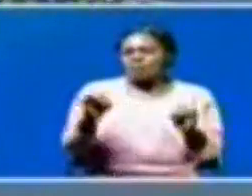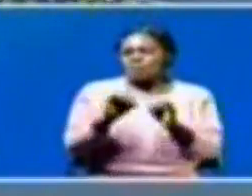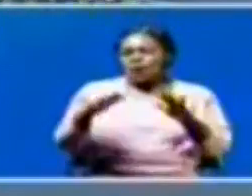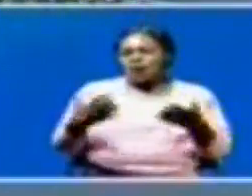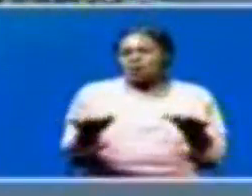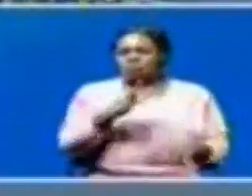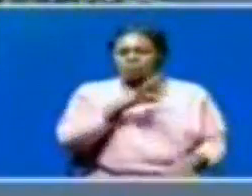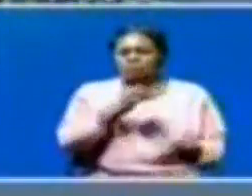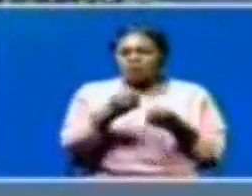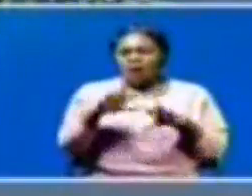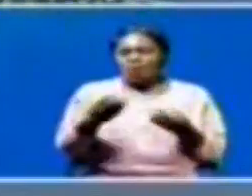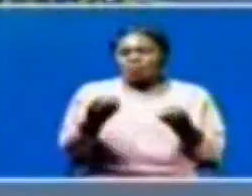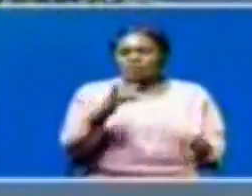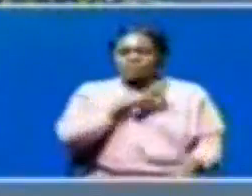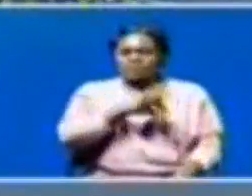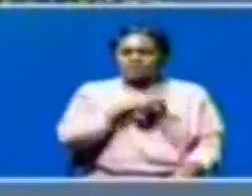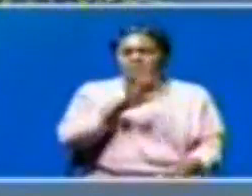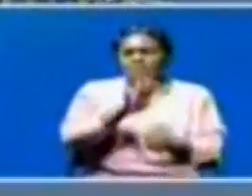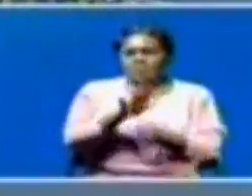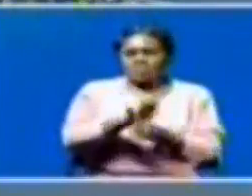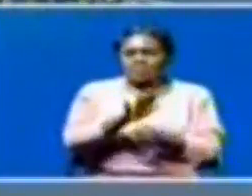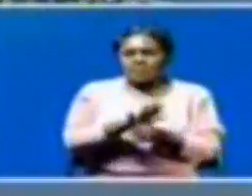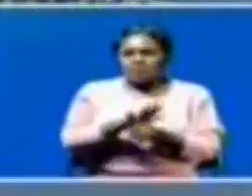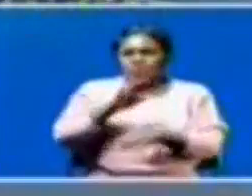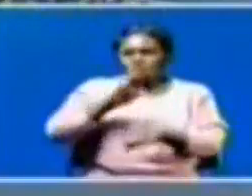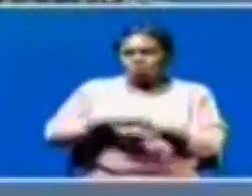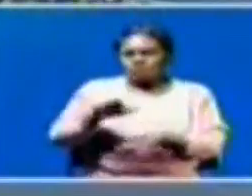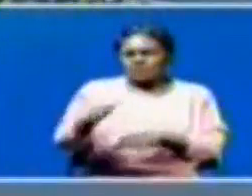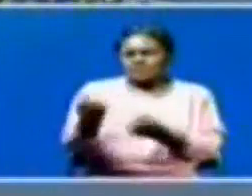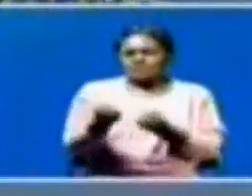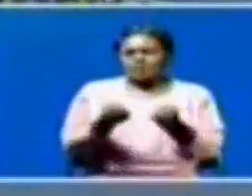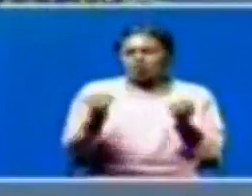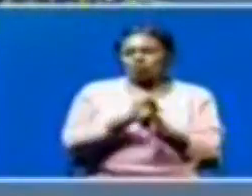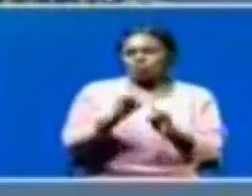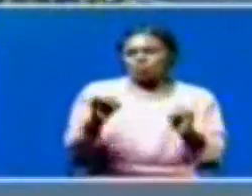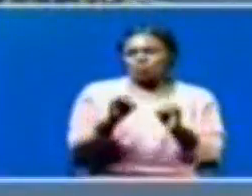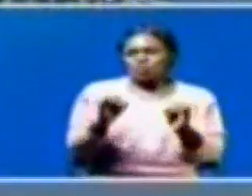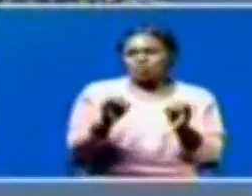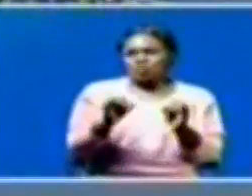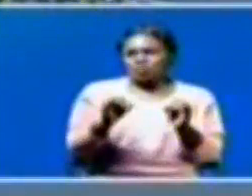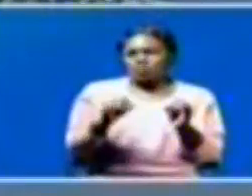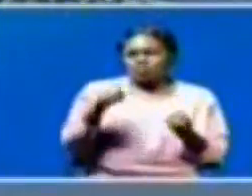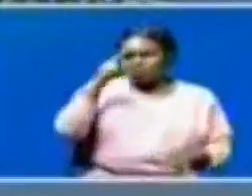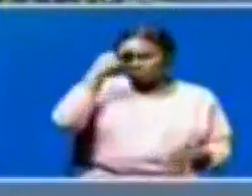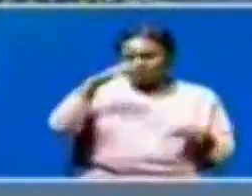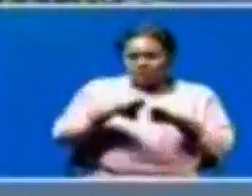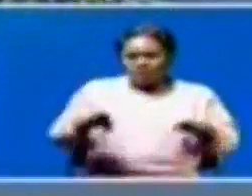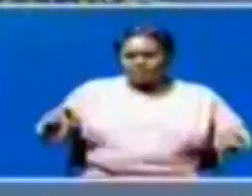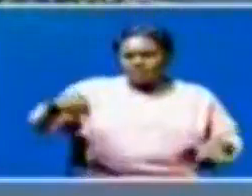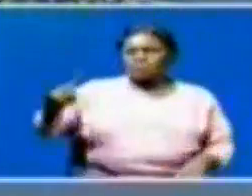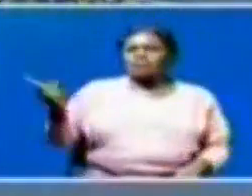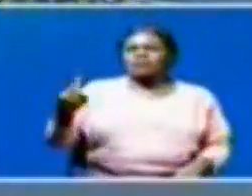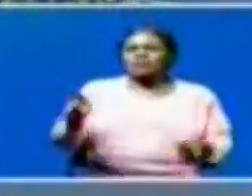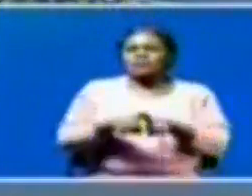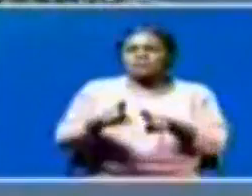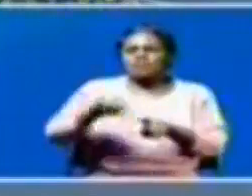wamefaidi na mengine mengi zaidi kuhusiana na hiyo car wash ambayo ipo katika mtaa wa Parklands hapa jijini. Na pia tuko